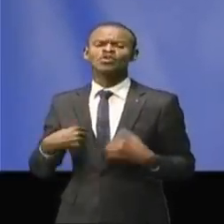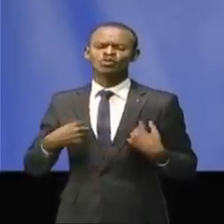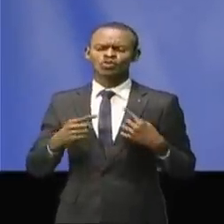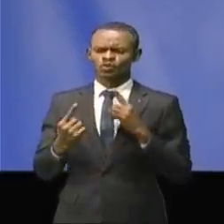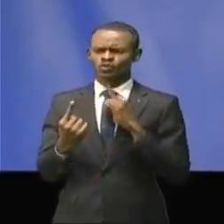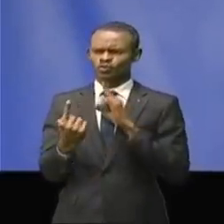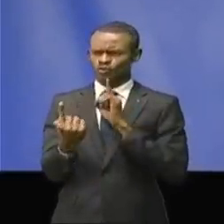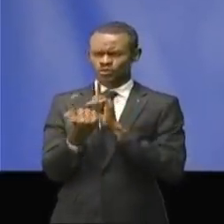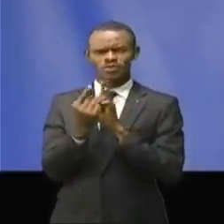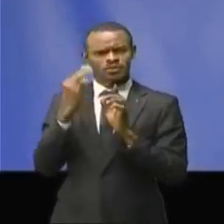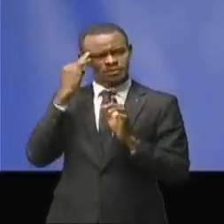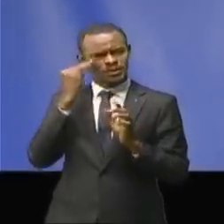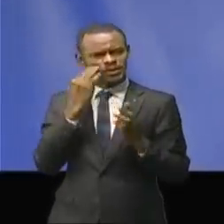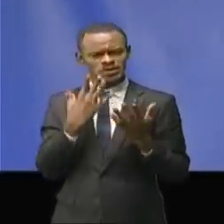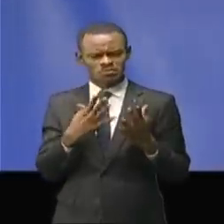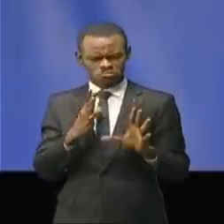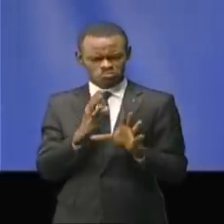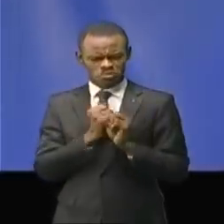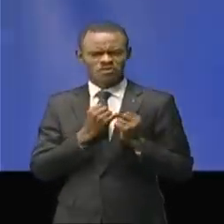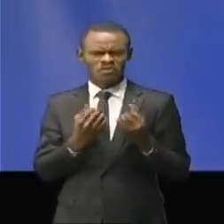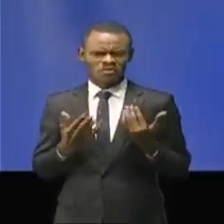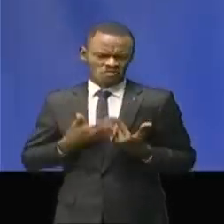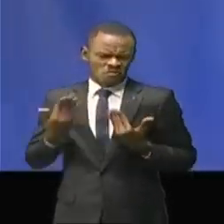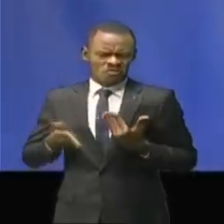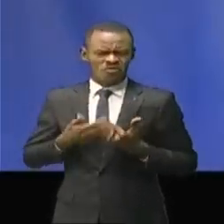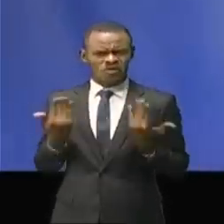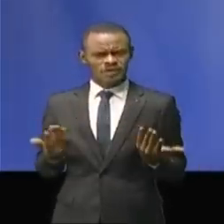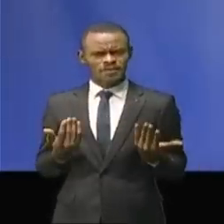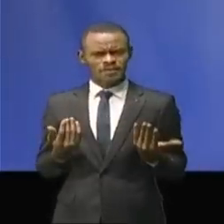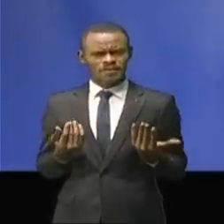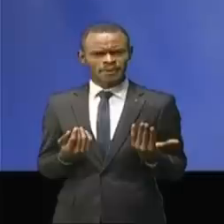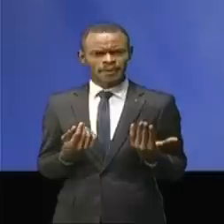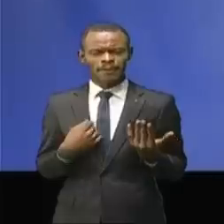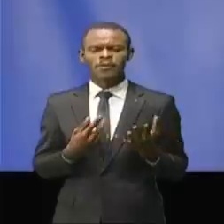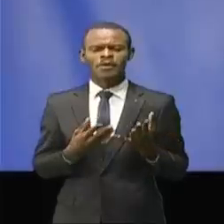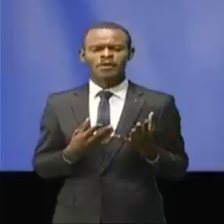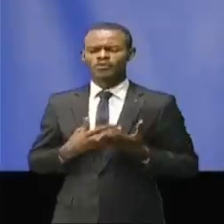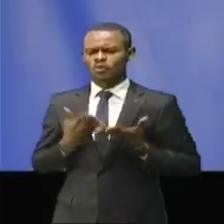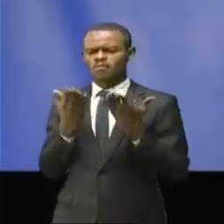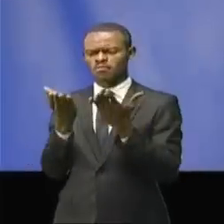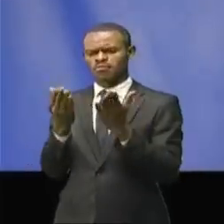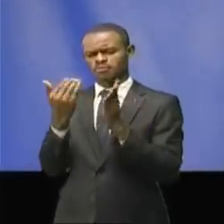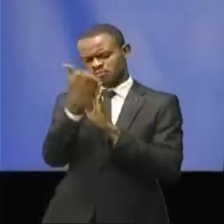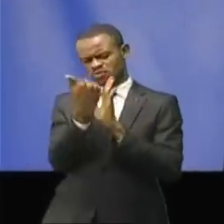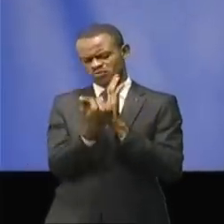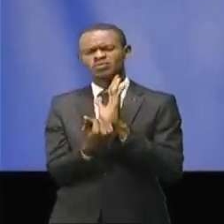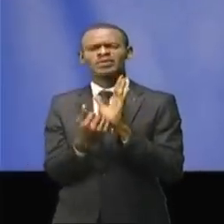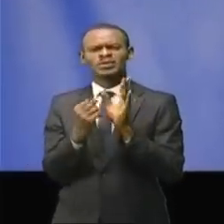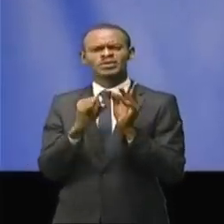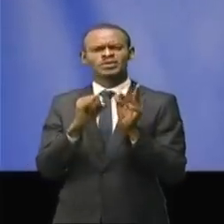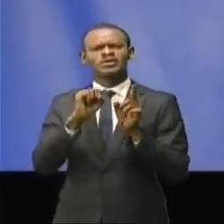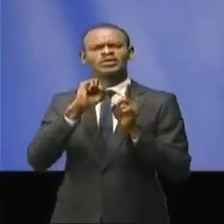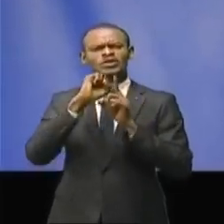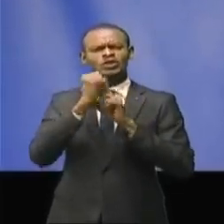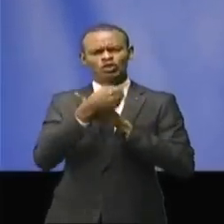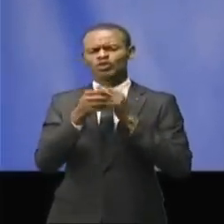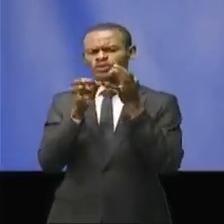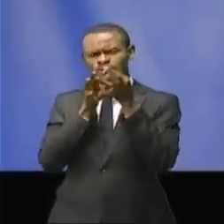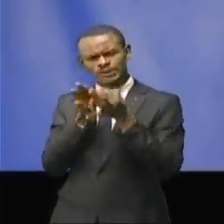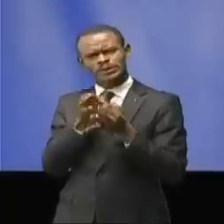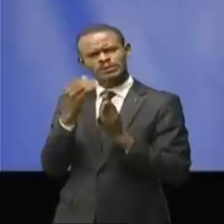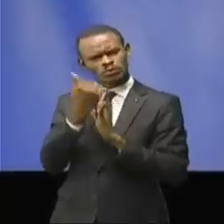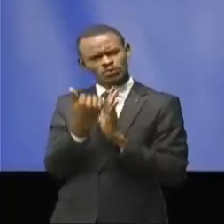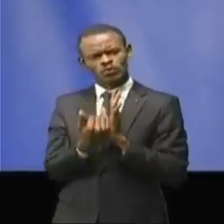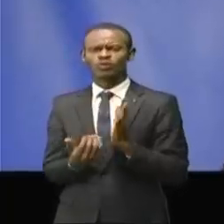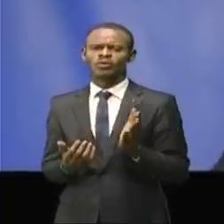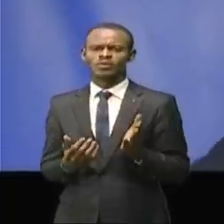semaine prochaine à ce sujet bref tout ce que nous avons présenté comme déshydrata et des roses agents d'être très calme